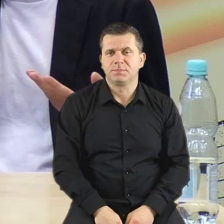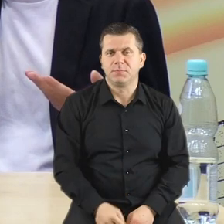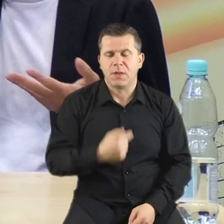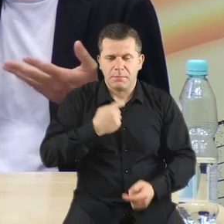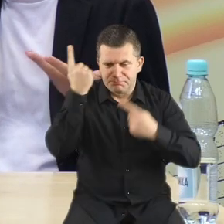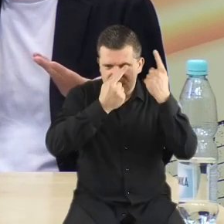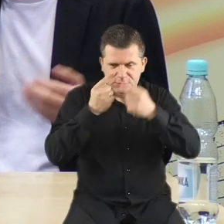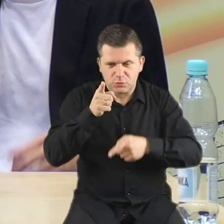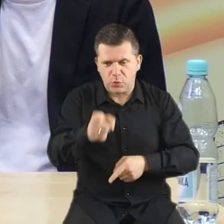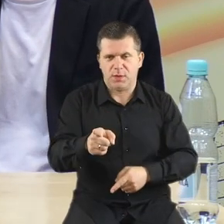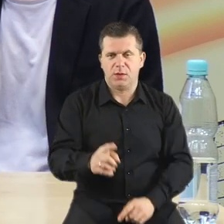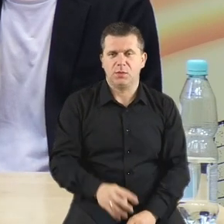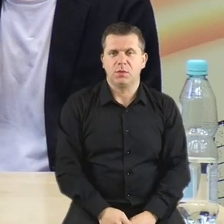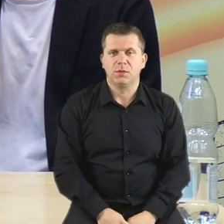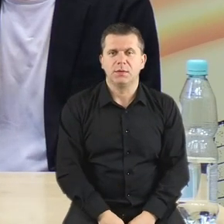dążyłem do niego.